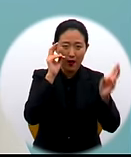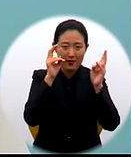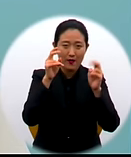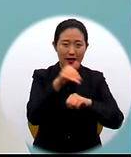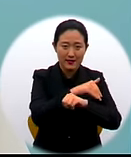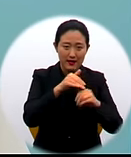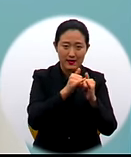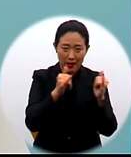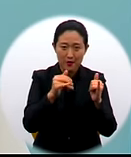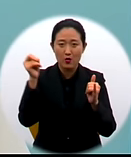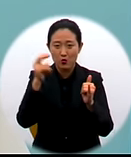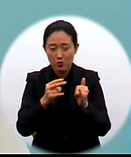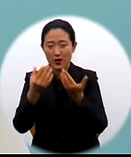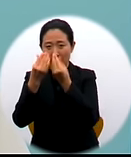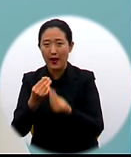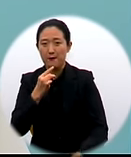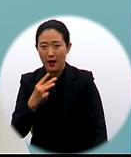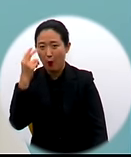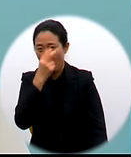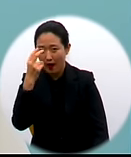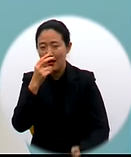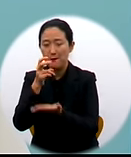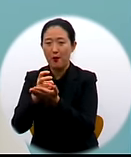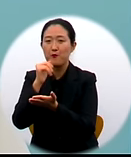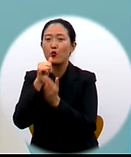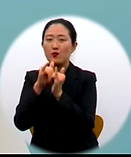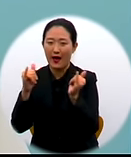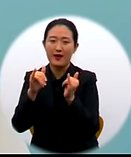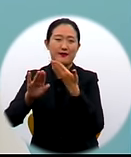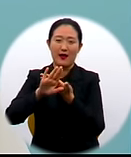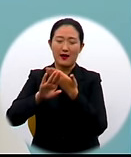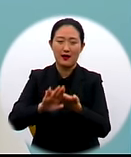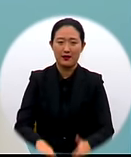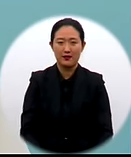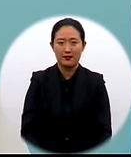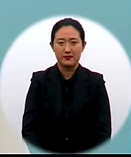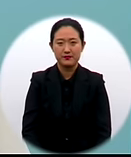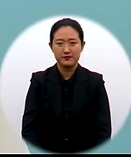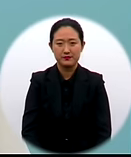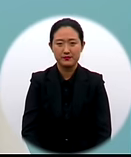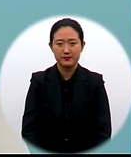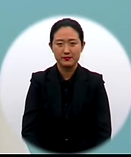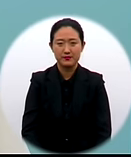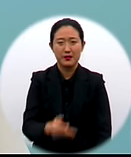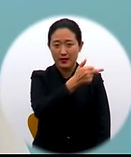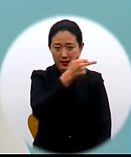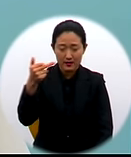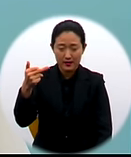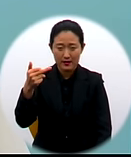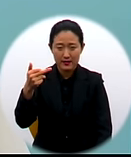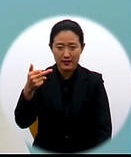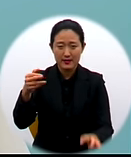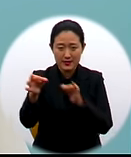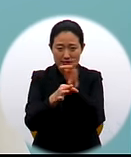이렇게 우리는 두루뭉실하게 이야기를 하지만 사실은 그 안에서도 디테일하게 들어가 보면 의사에 따라서도